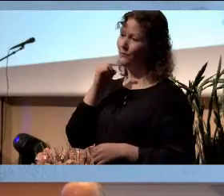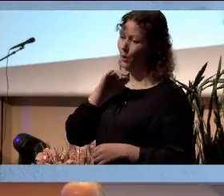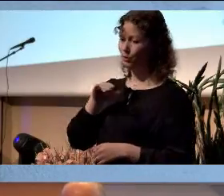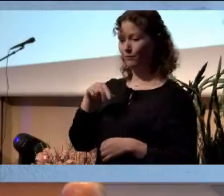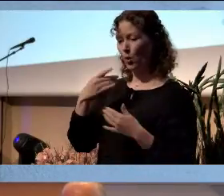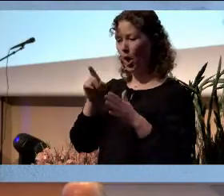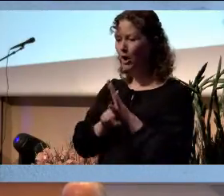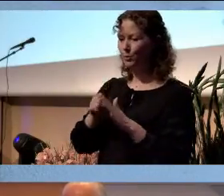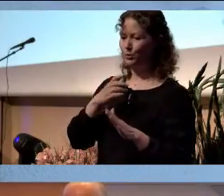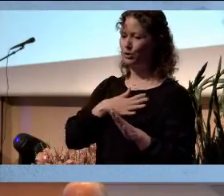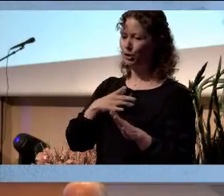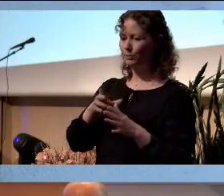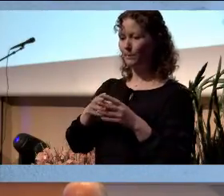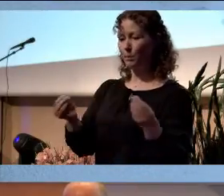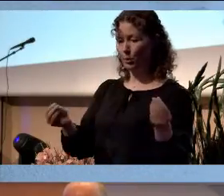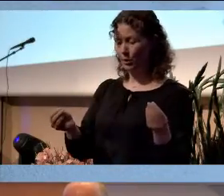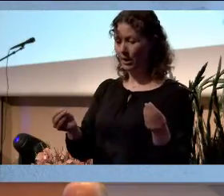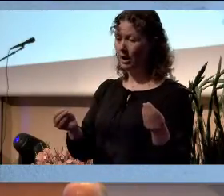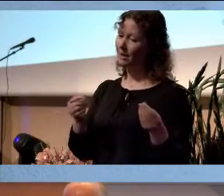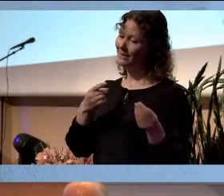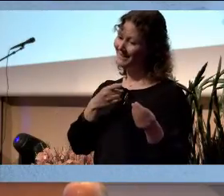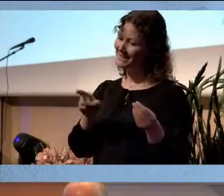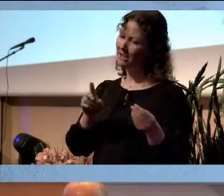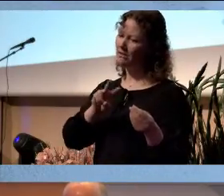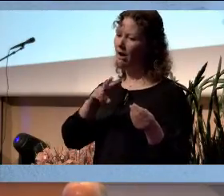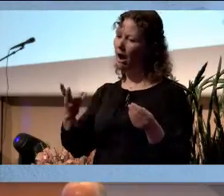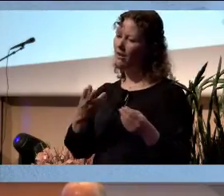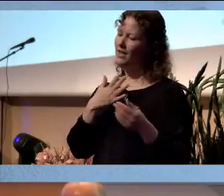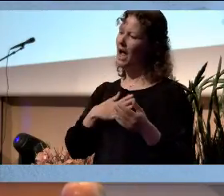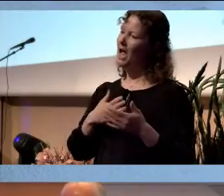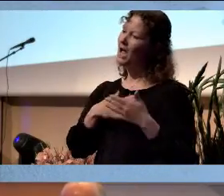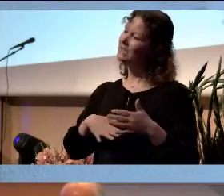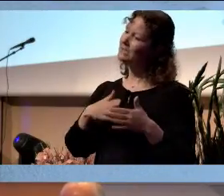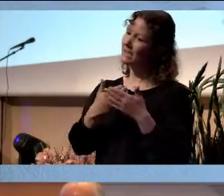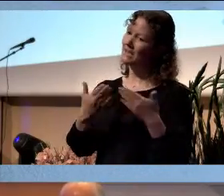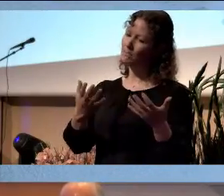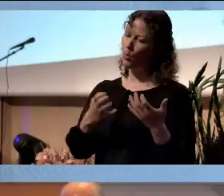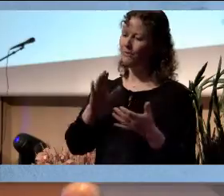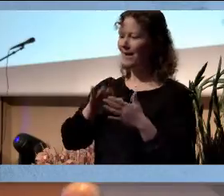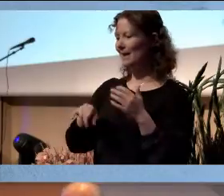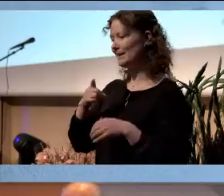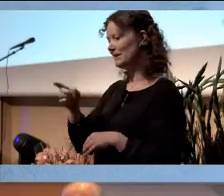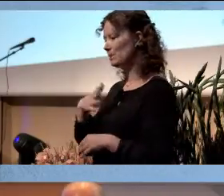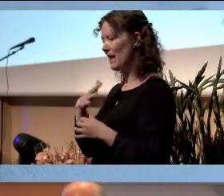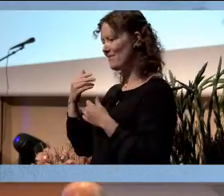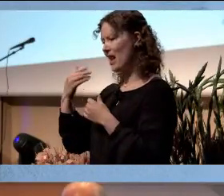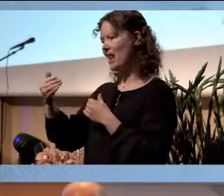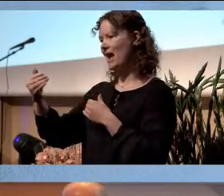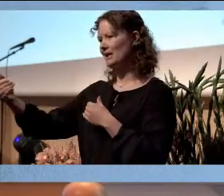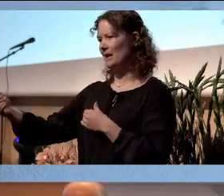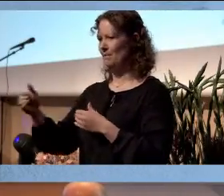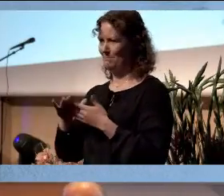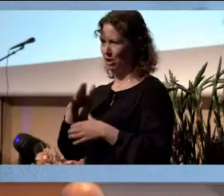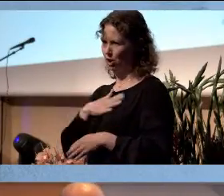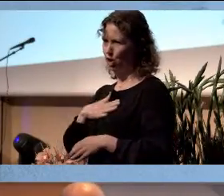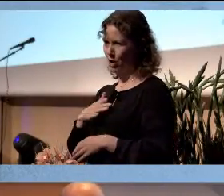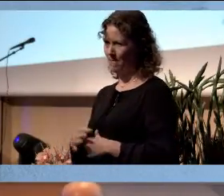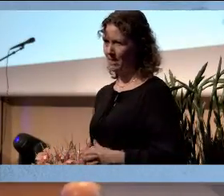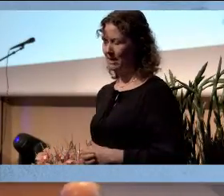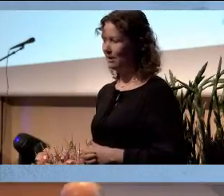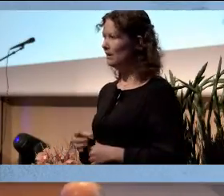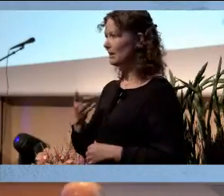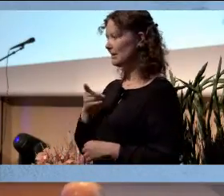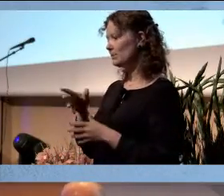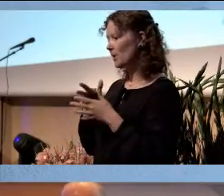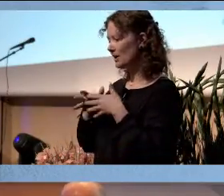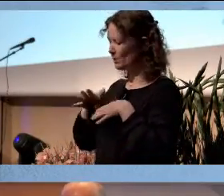akutte sykdommer som går over har helt andre helsetjenestebehov enn de som lever lenge med sykdommer. De som skal